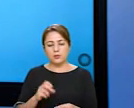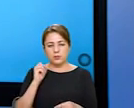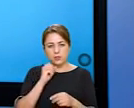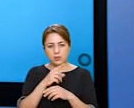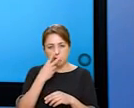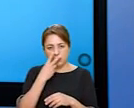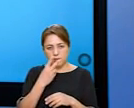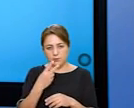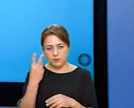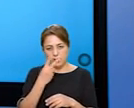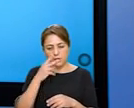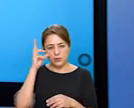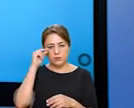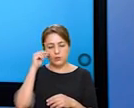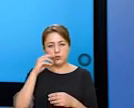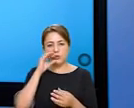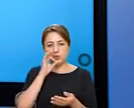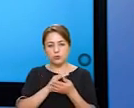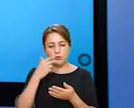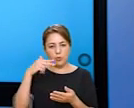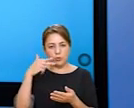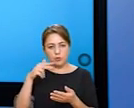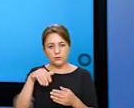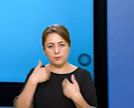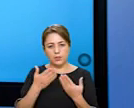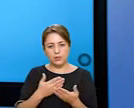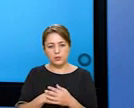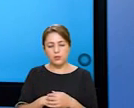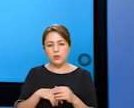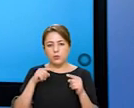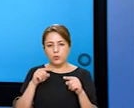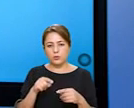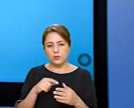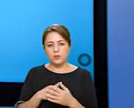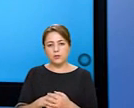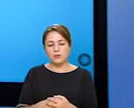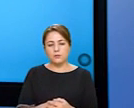шарткен соғсан, келі сонның еғындысы 30 берілген. Ана ұшы,